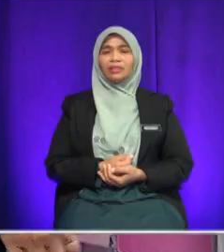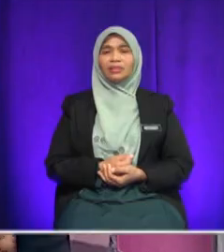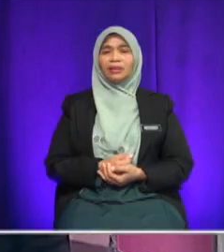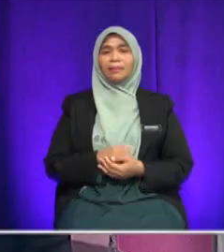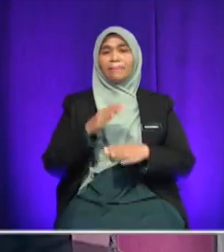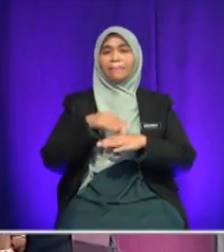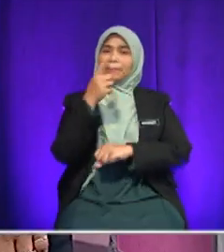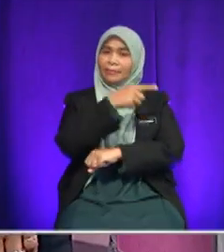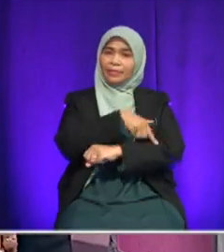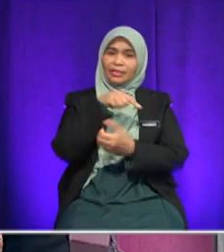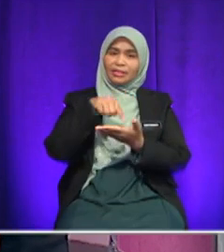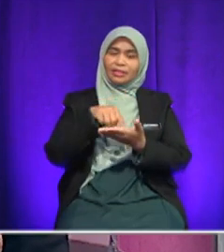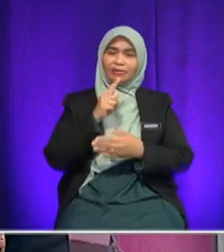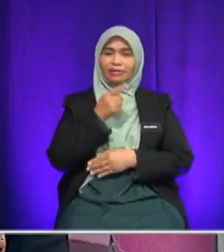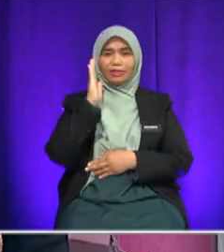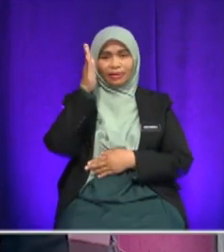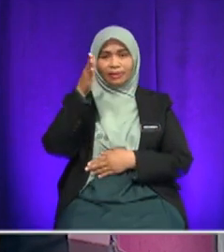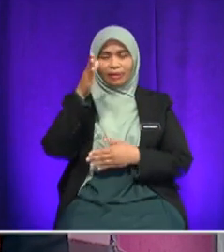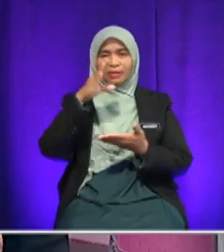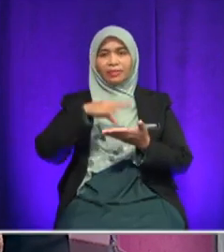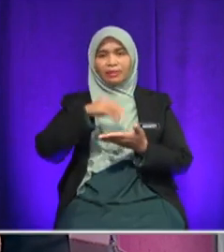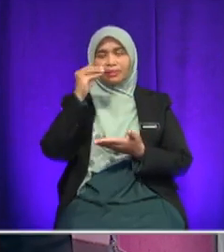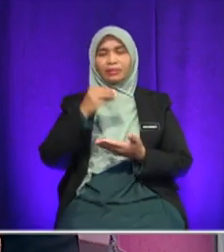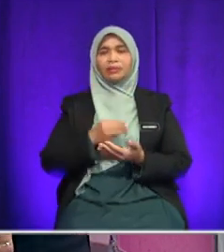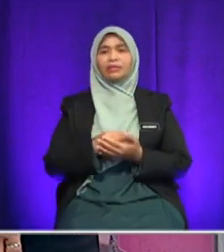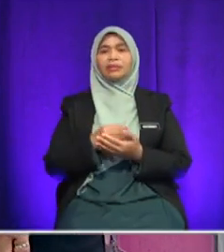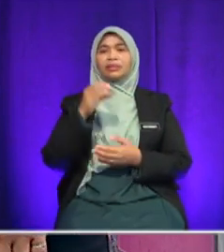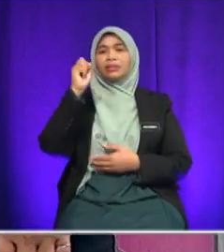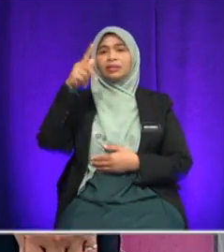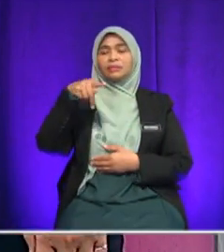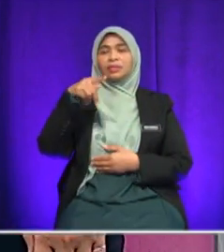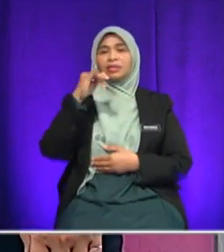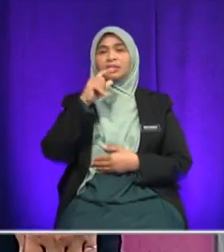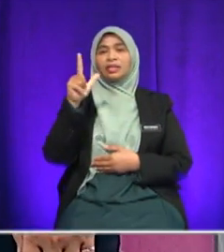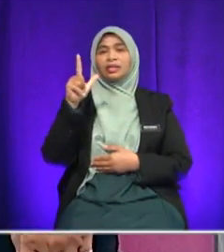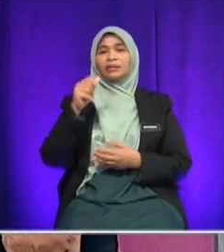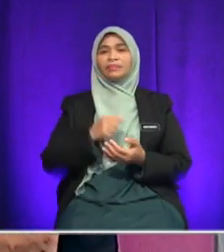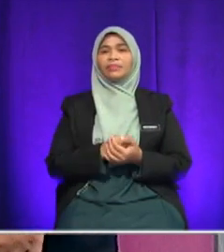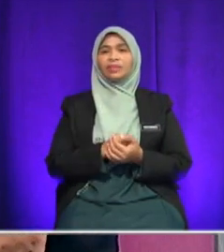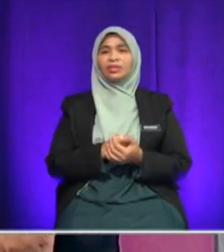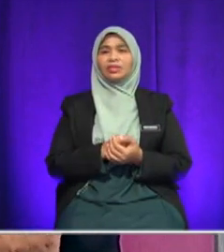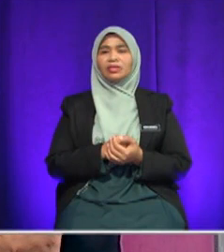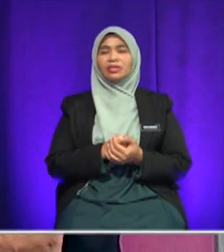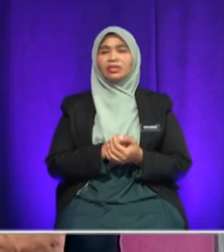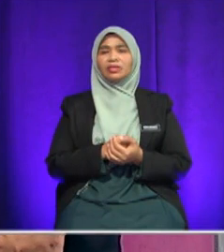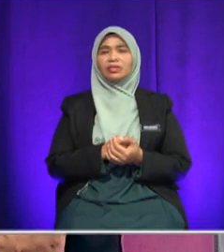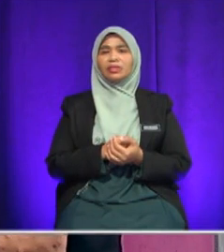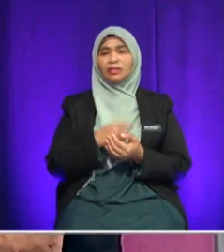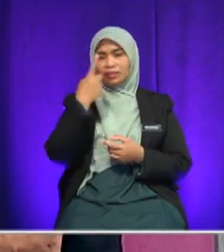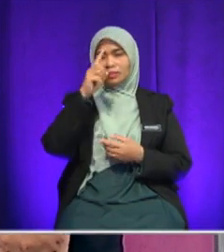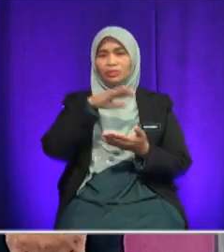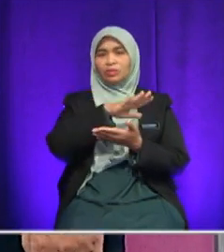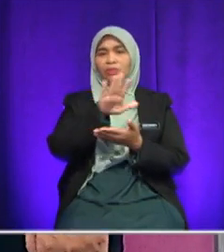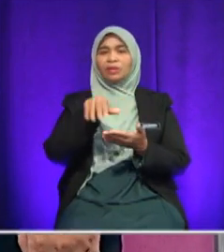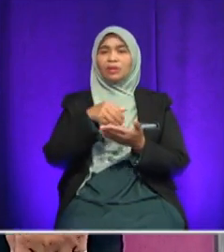ini kita akan standard pembelajaran kita untuk hari ini adalah untuk semua murid-murid